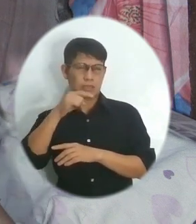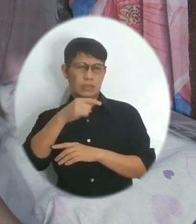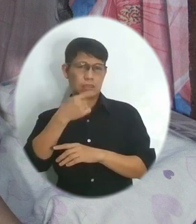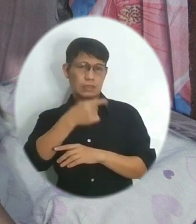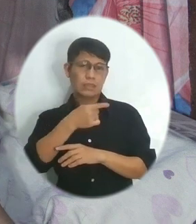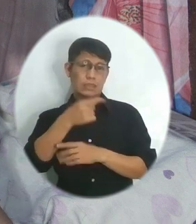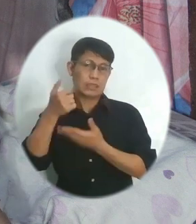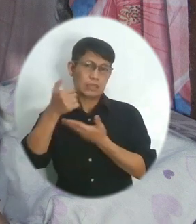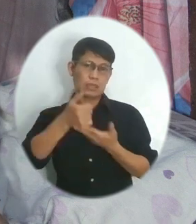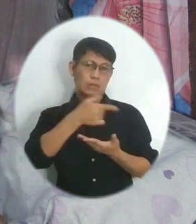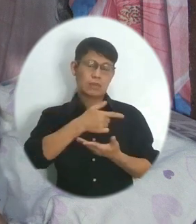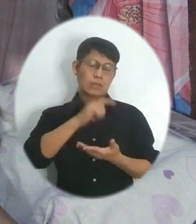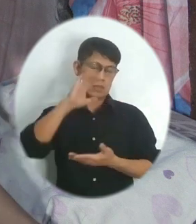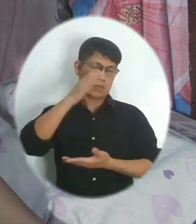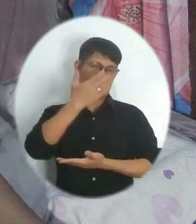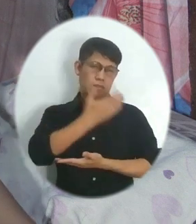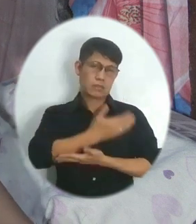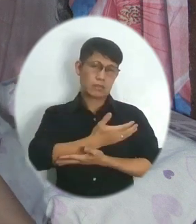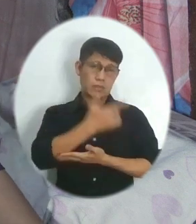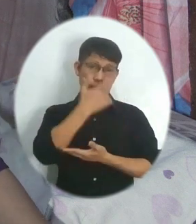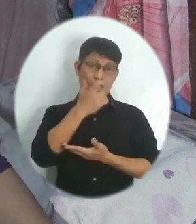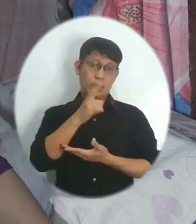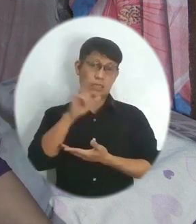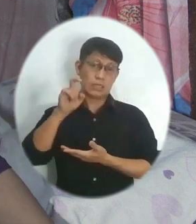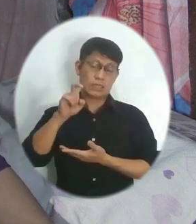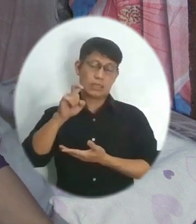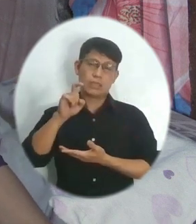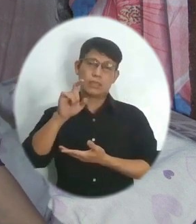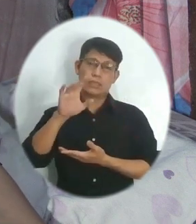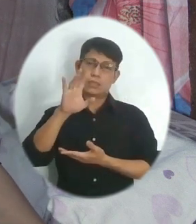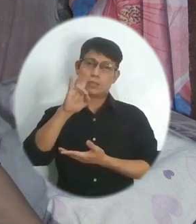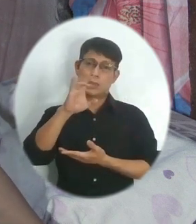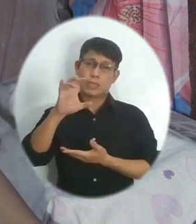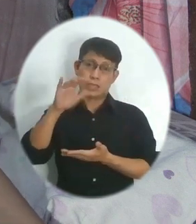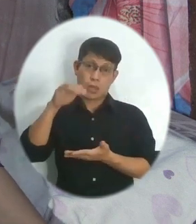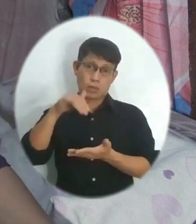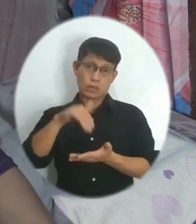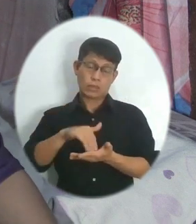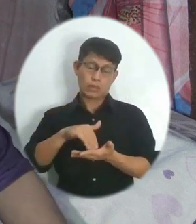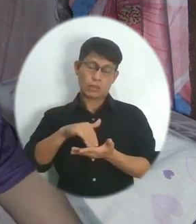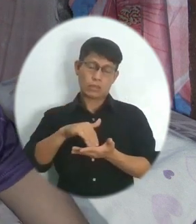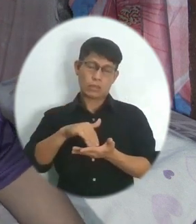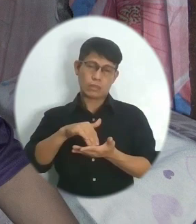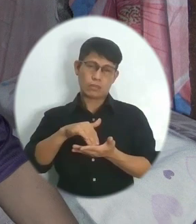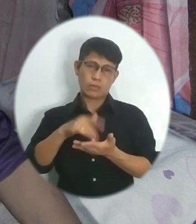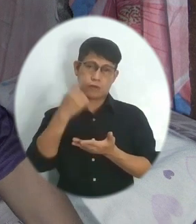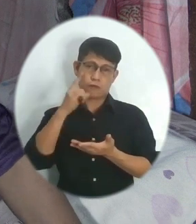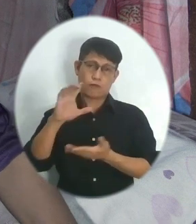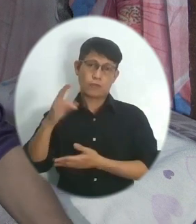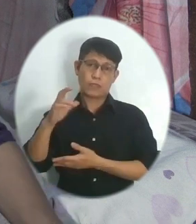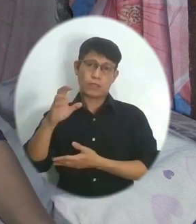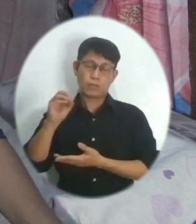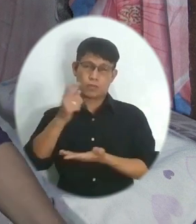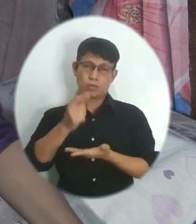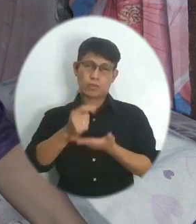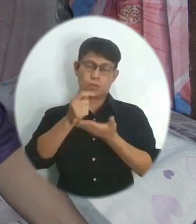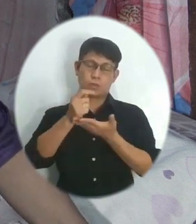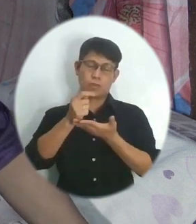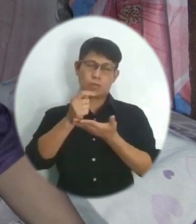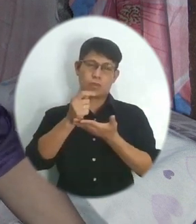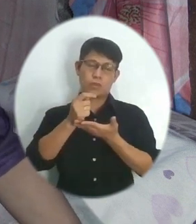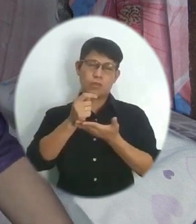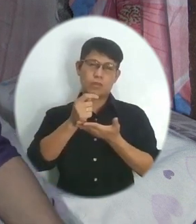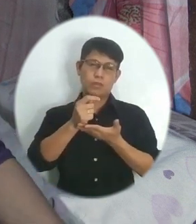sa ng anak niya na nasa kulang 1 million, ang nasa 700,000 po ang chemotherapy ni